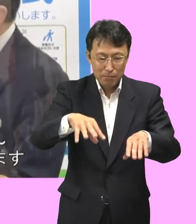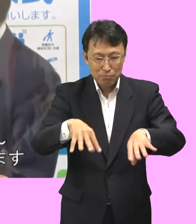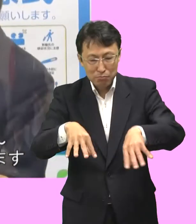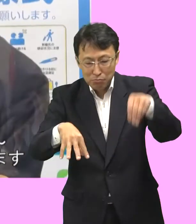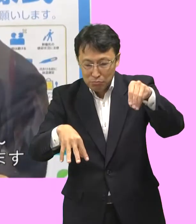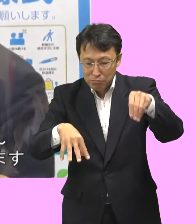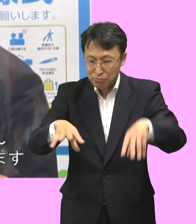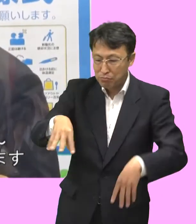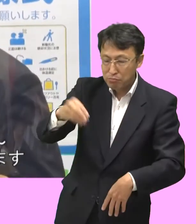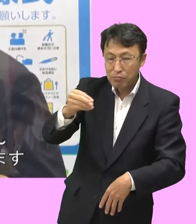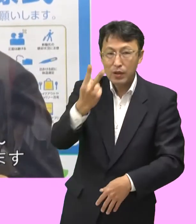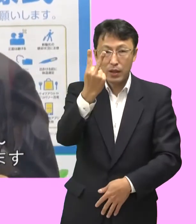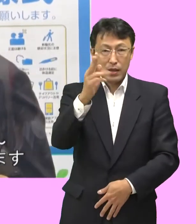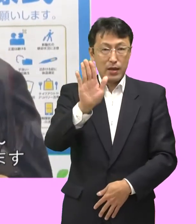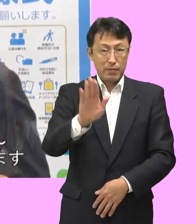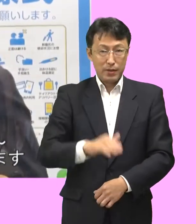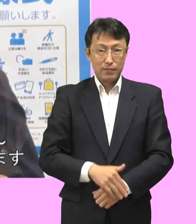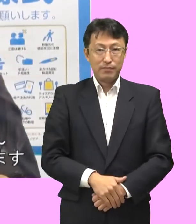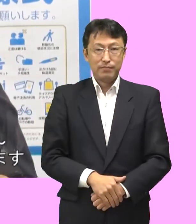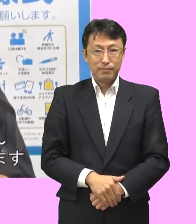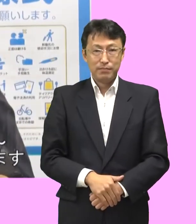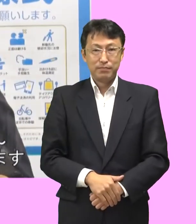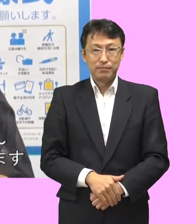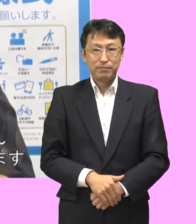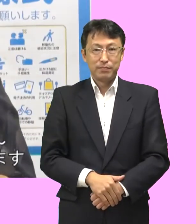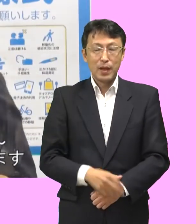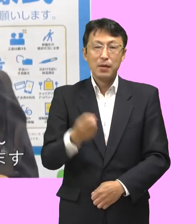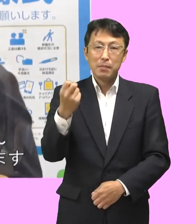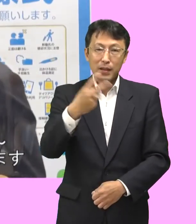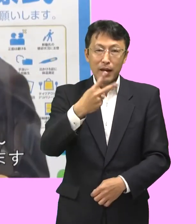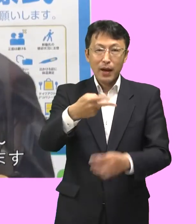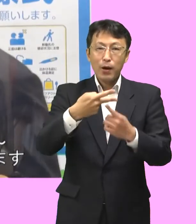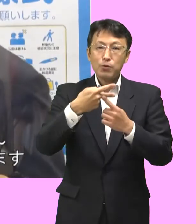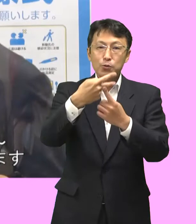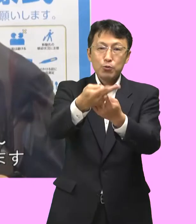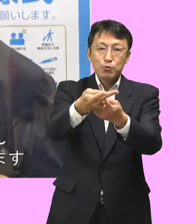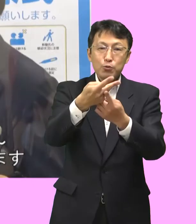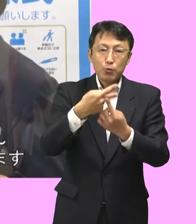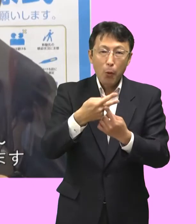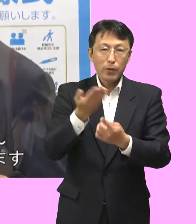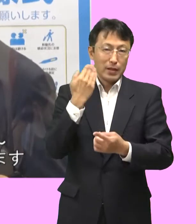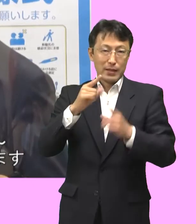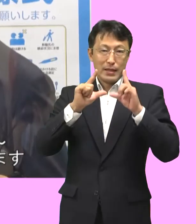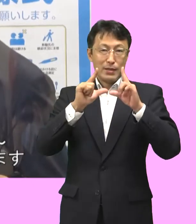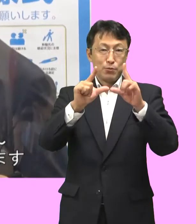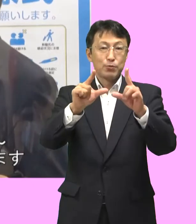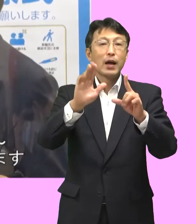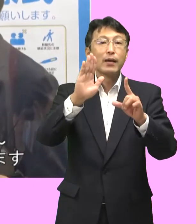まあ、なお郵送もですね、ここからここまでと言ってますが、まあ